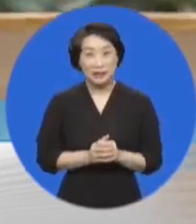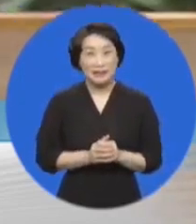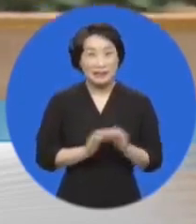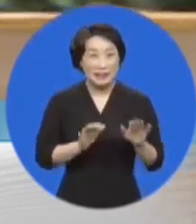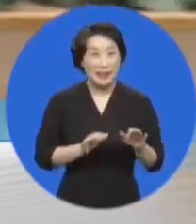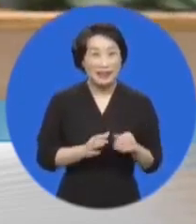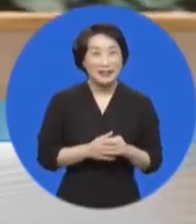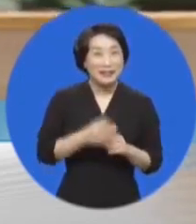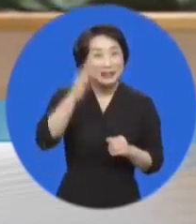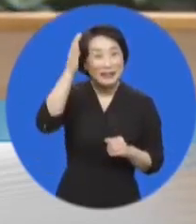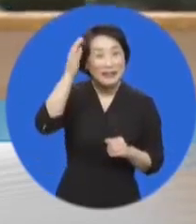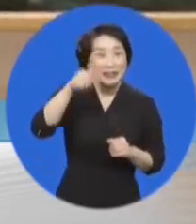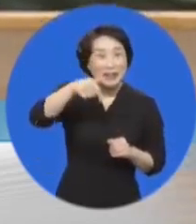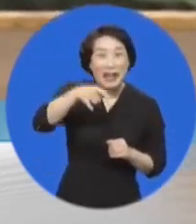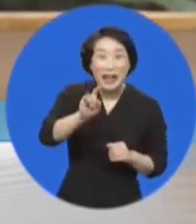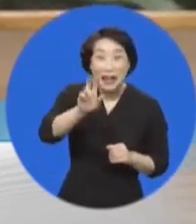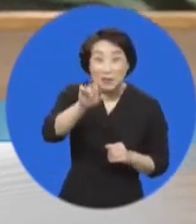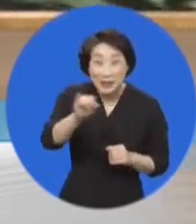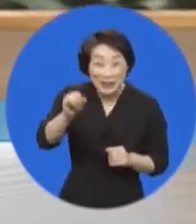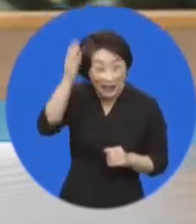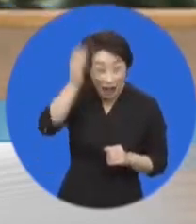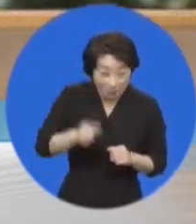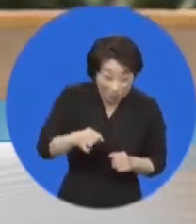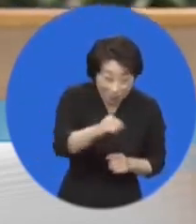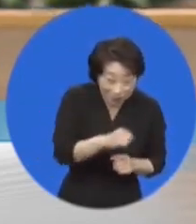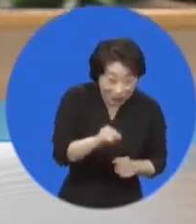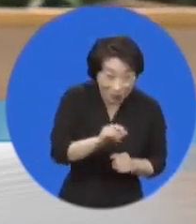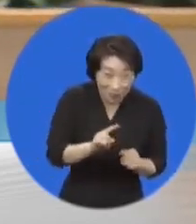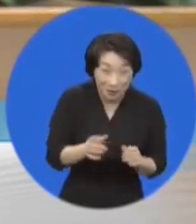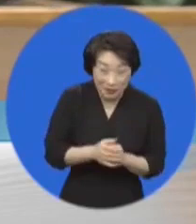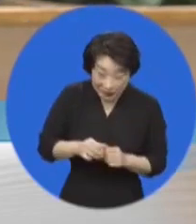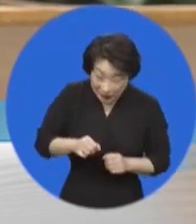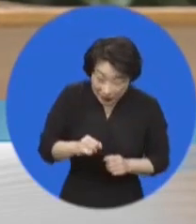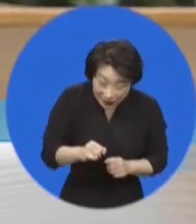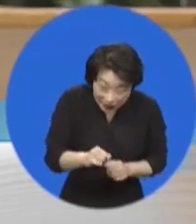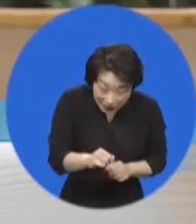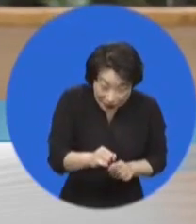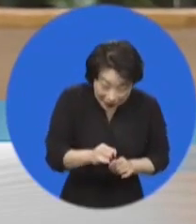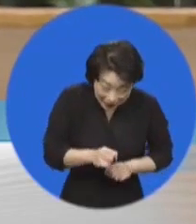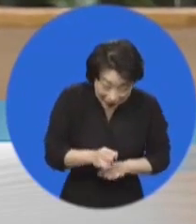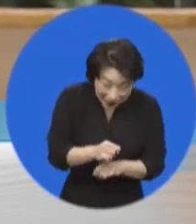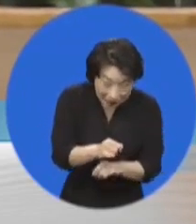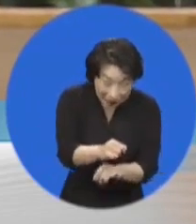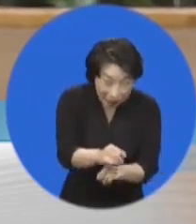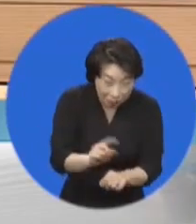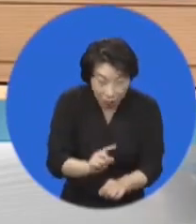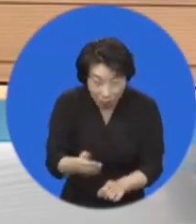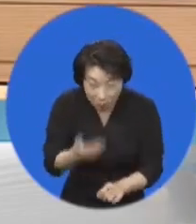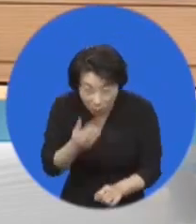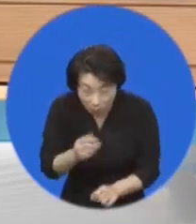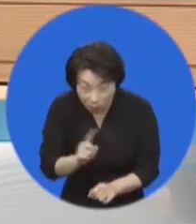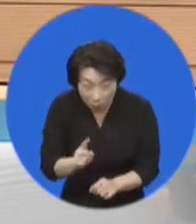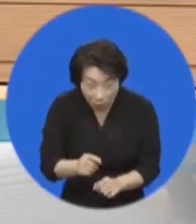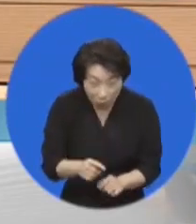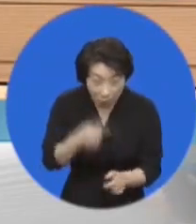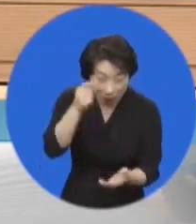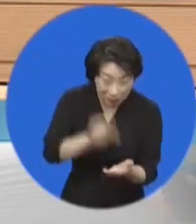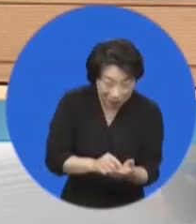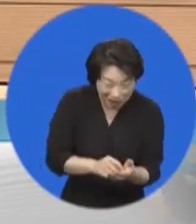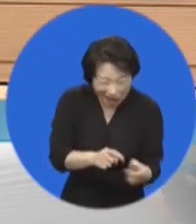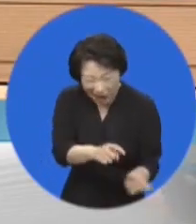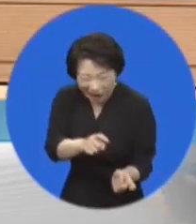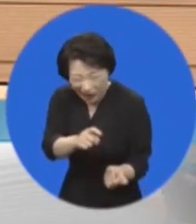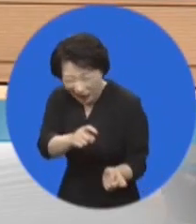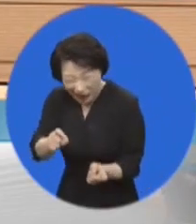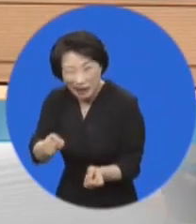개미도요. 저들이 이렇게 가다가 먹을 만한 곳이 있으면 그걸 막 끌고 가려고